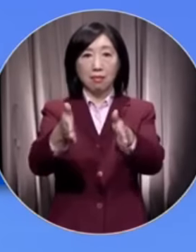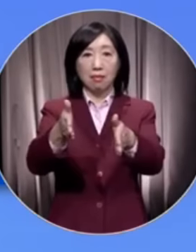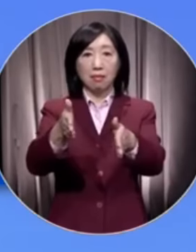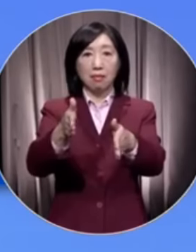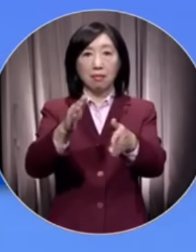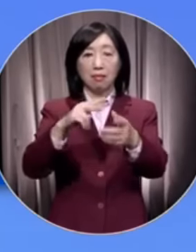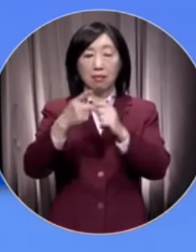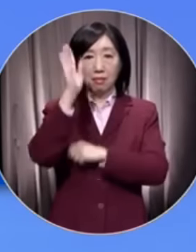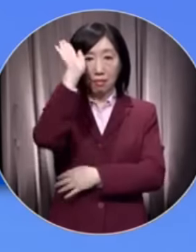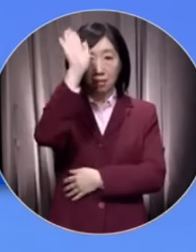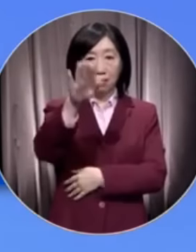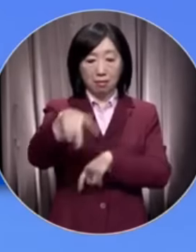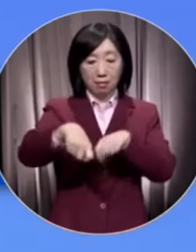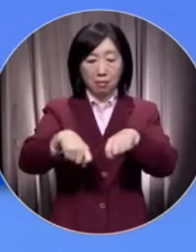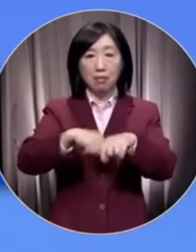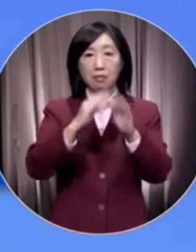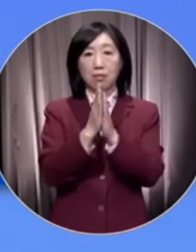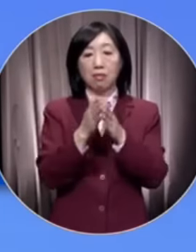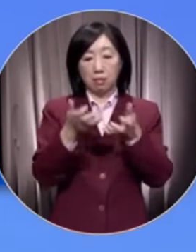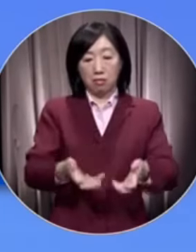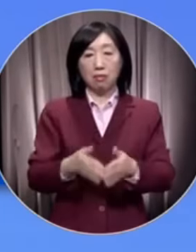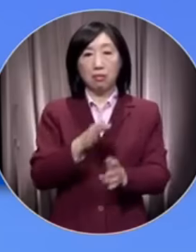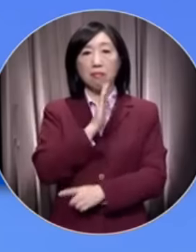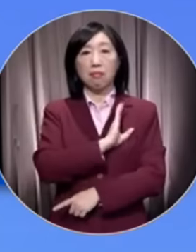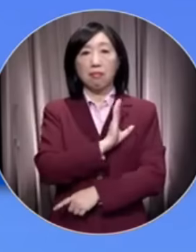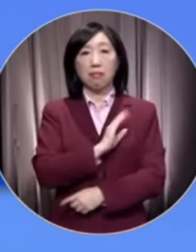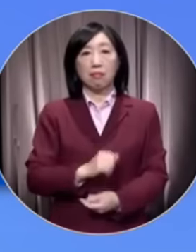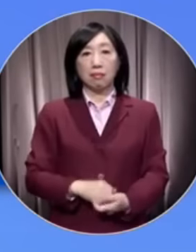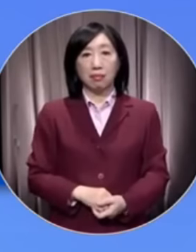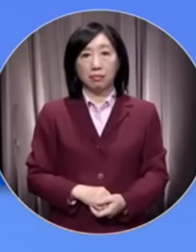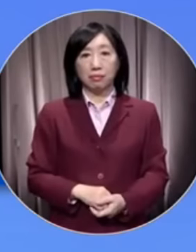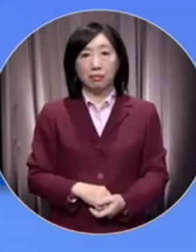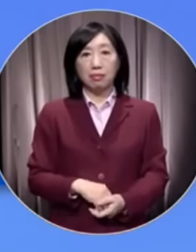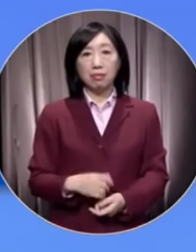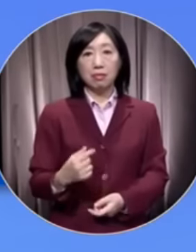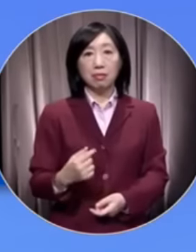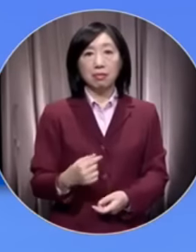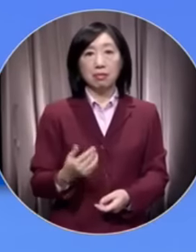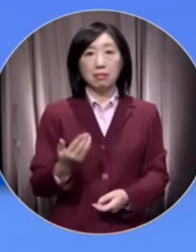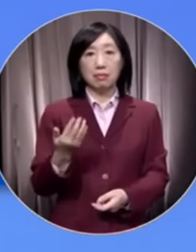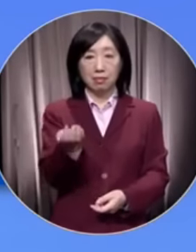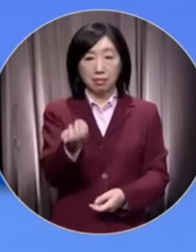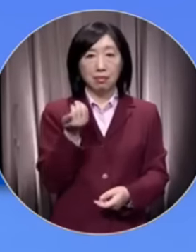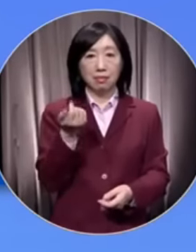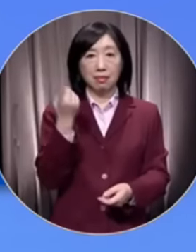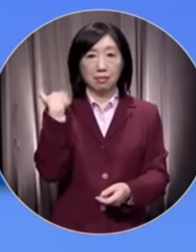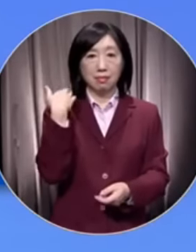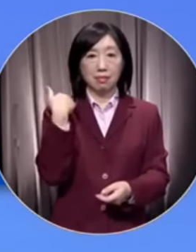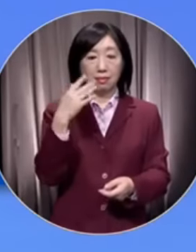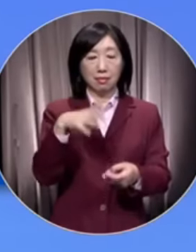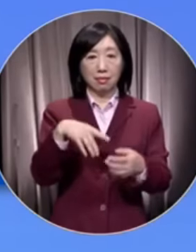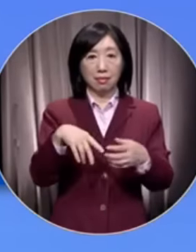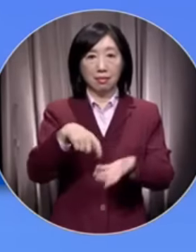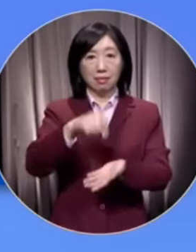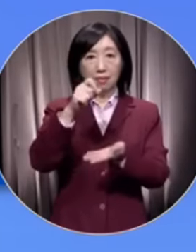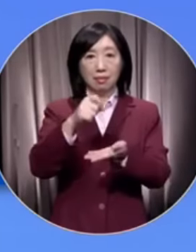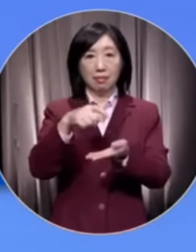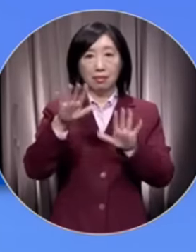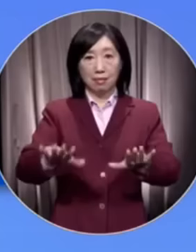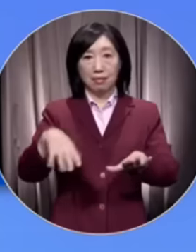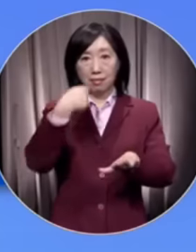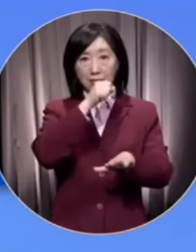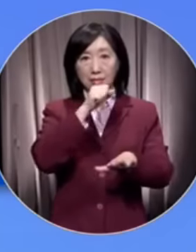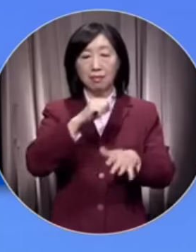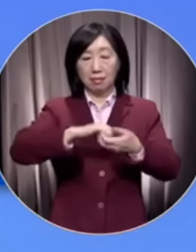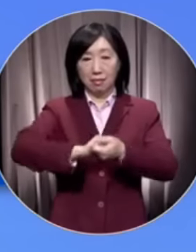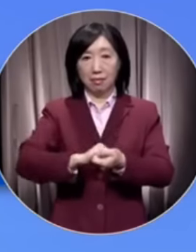的这些计划。我在上一次已经提到，那就是我们今天在台湾必